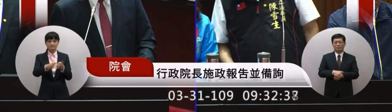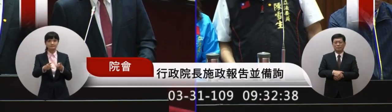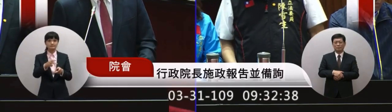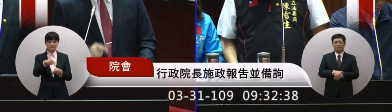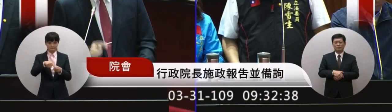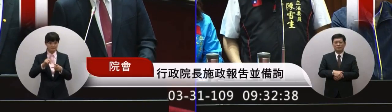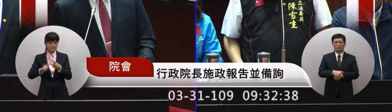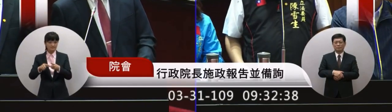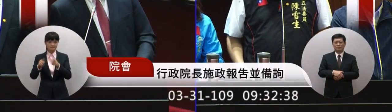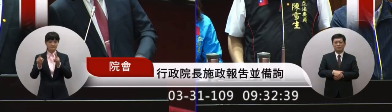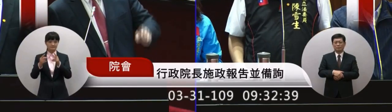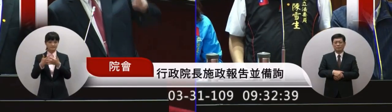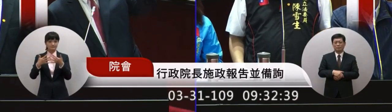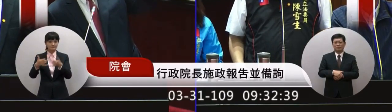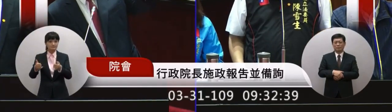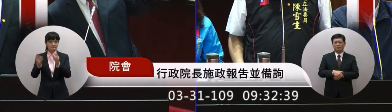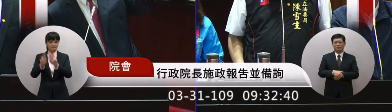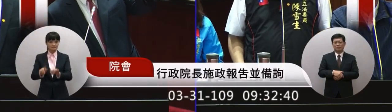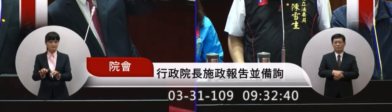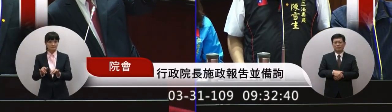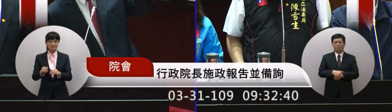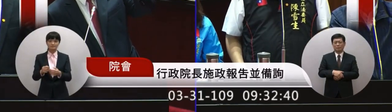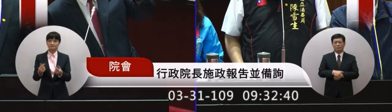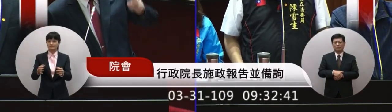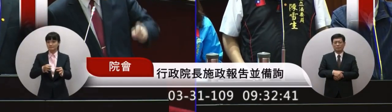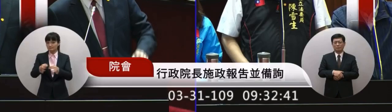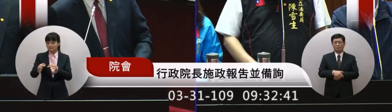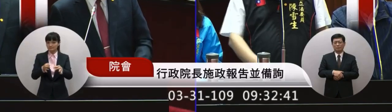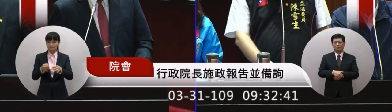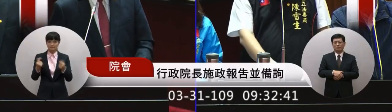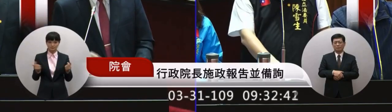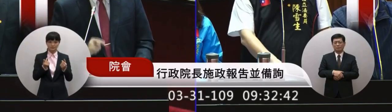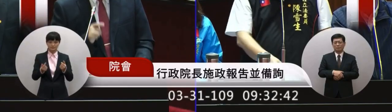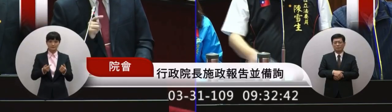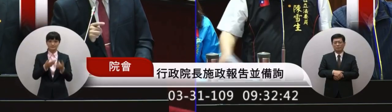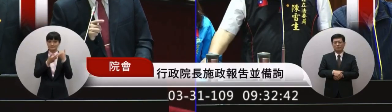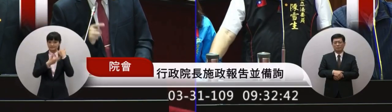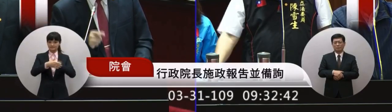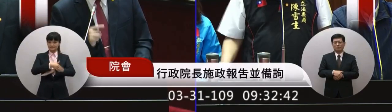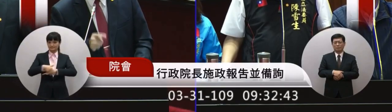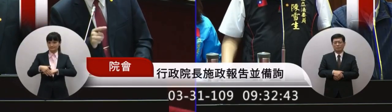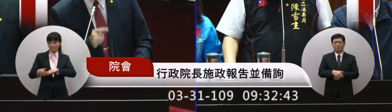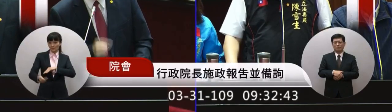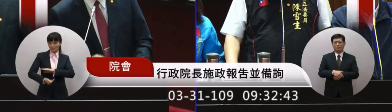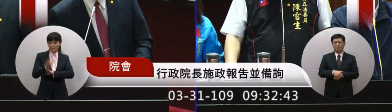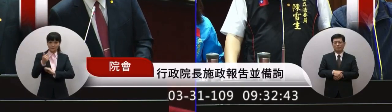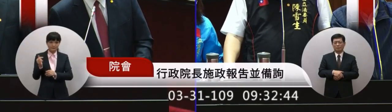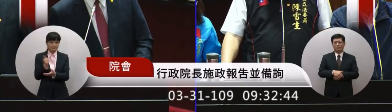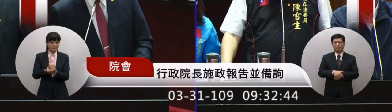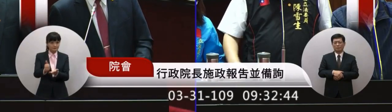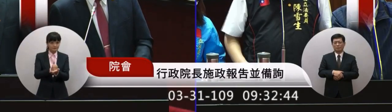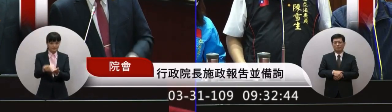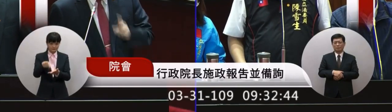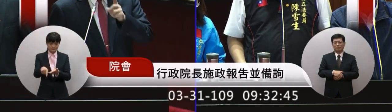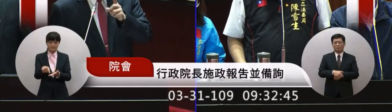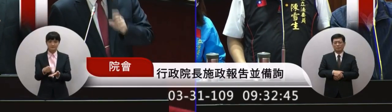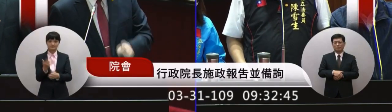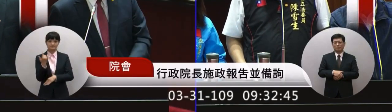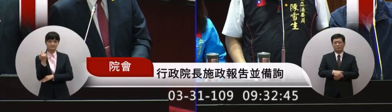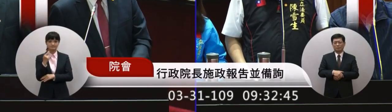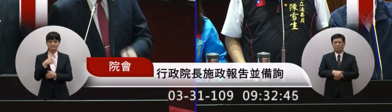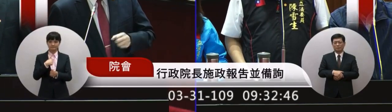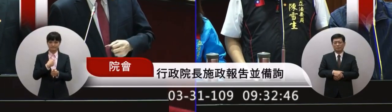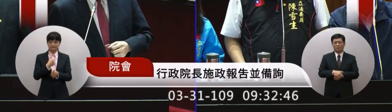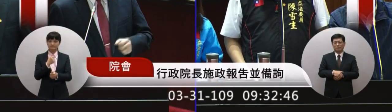商来提供什么呢？就是您要爱这个海岸快递来做集货代运的服务。啊，这个